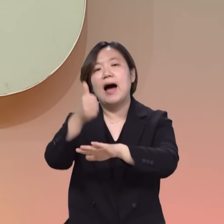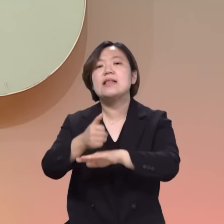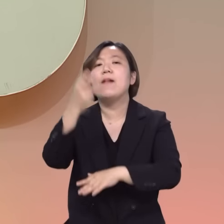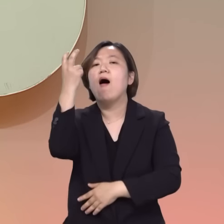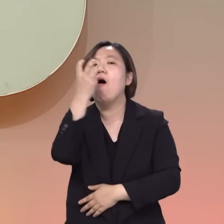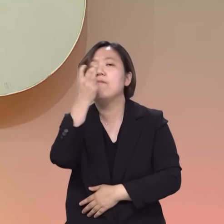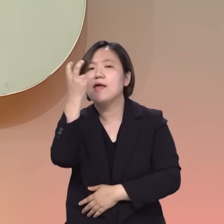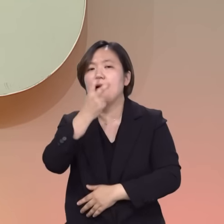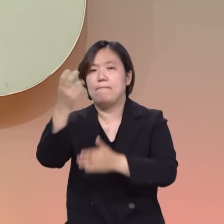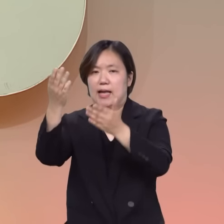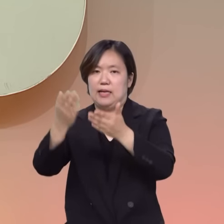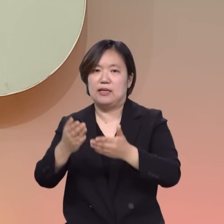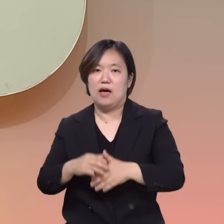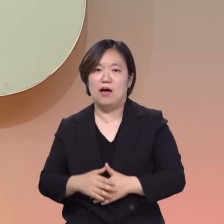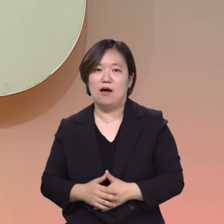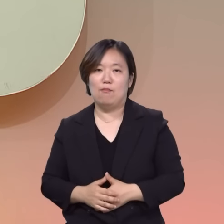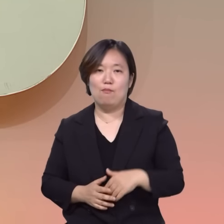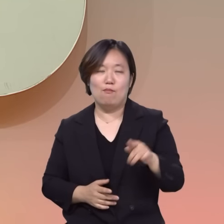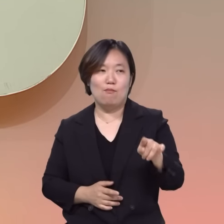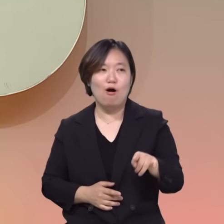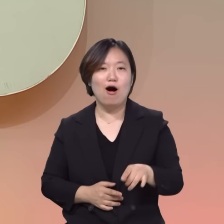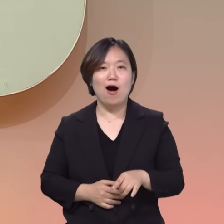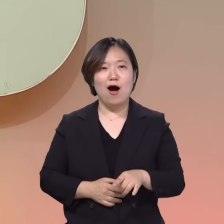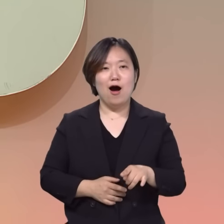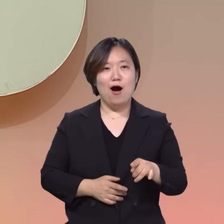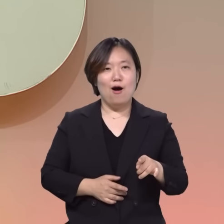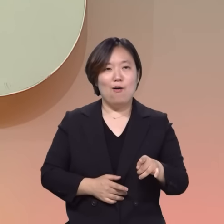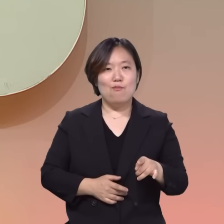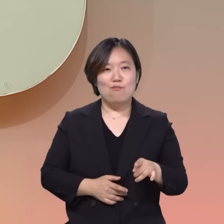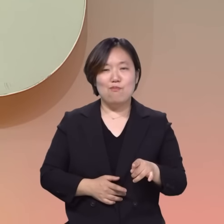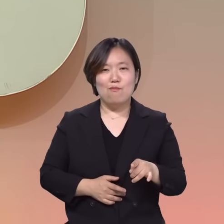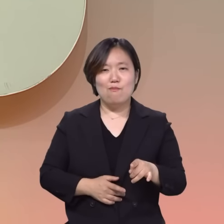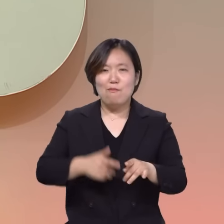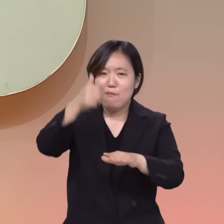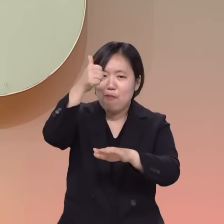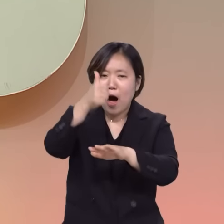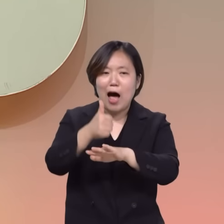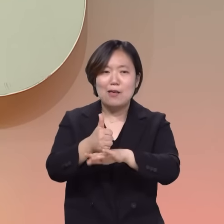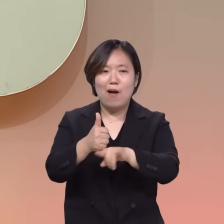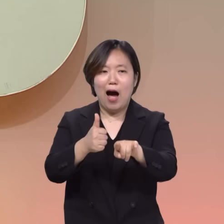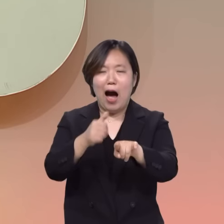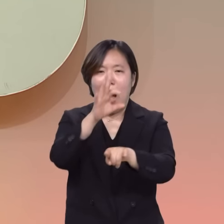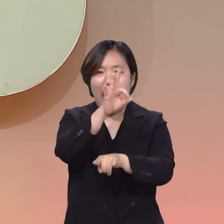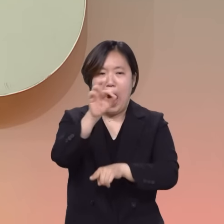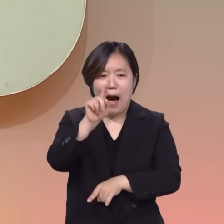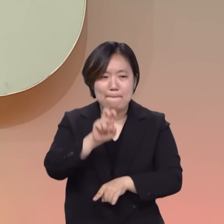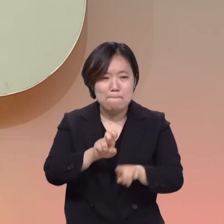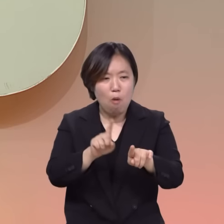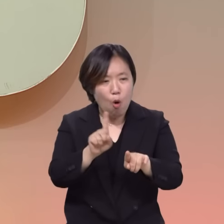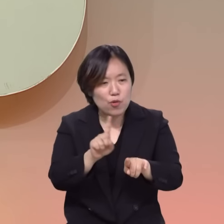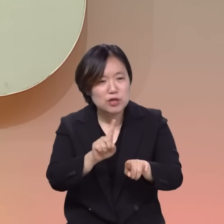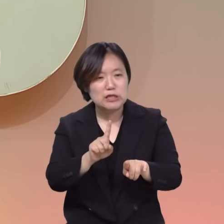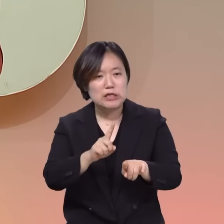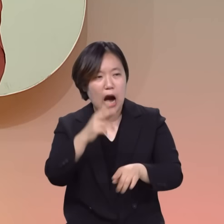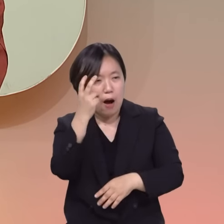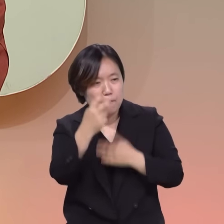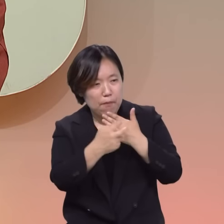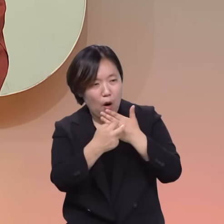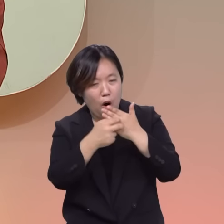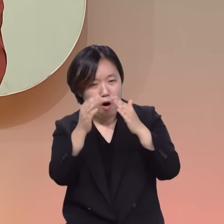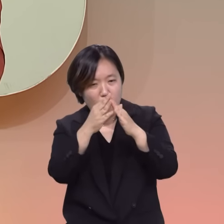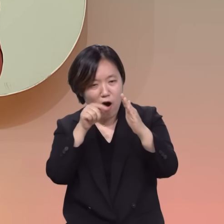검진을 받았답니다 뭐 엑스레이도 찍고 시티도 찍고 이제 마지막 어 그 암 종양의 상태가 어떤지